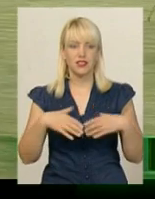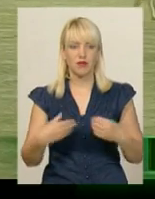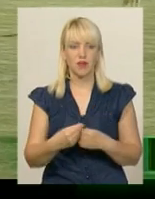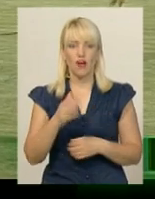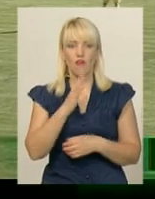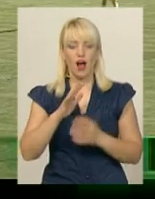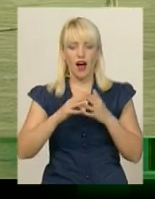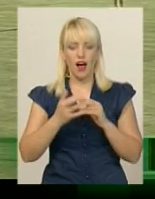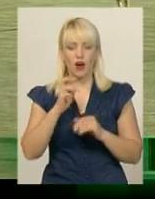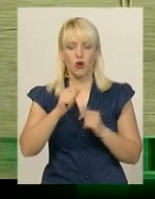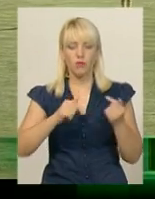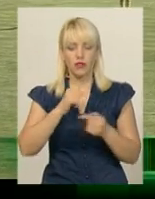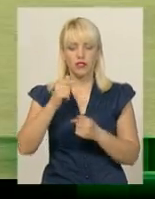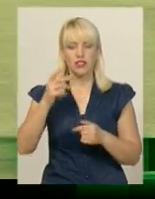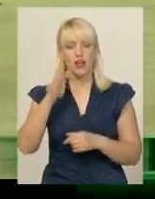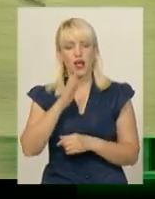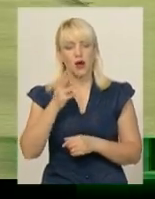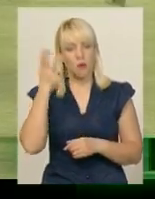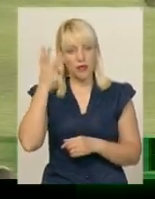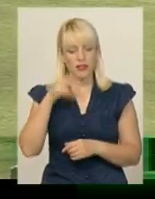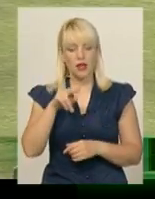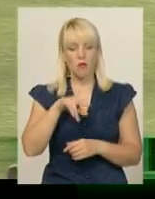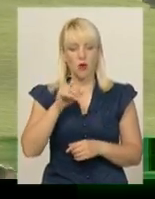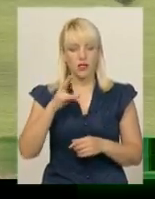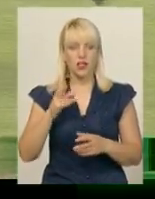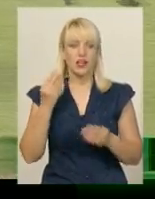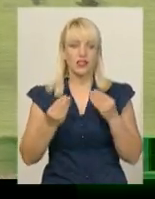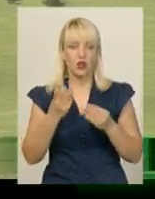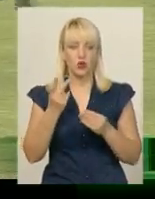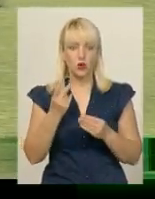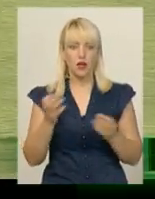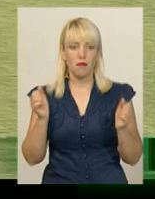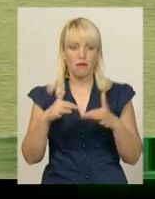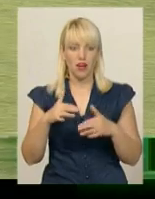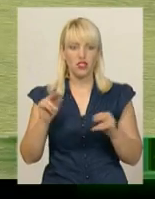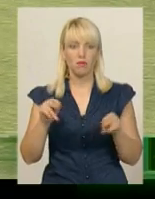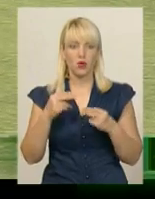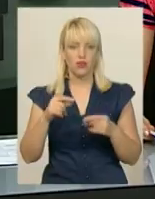Волочиський агробізнес і Хмельницьке Поділля в суботу зіграють заключні матчі в другій лізі чемпіонату України з футболу.